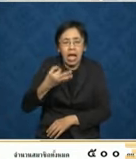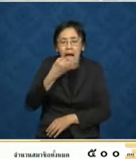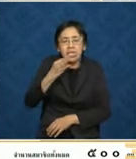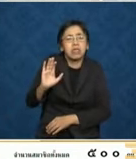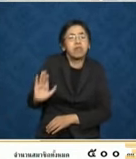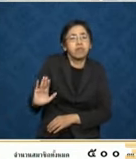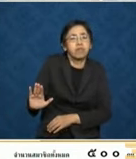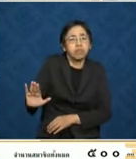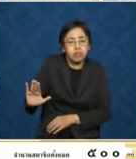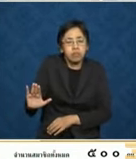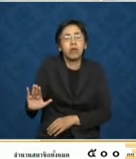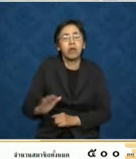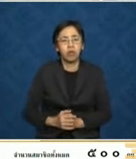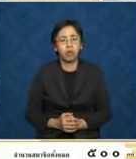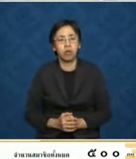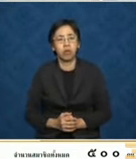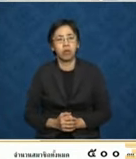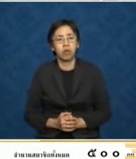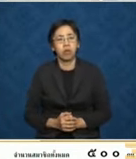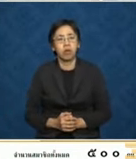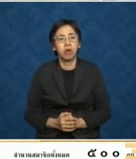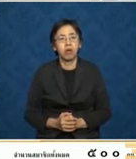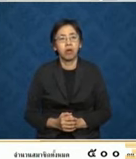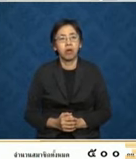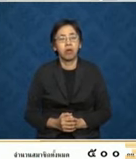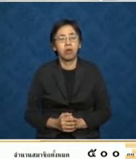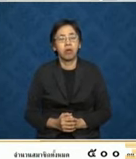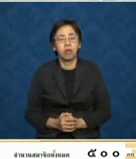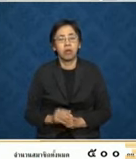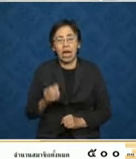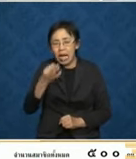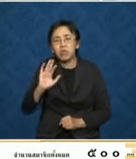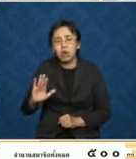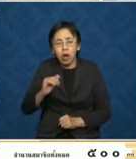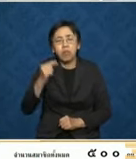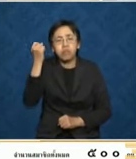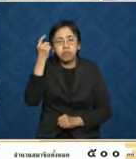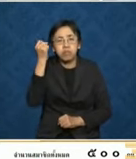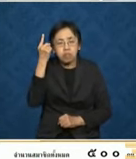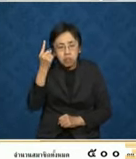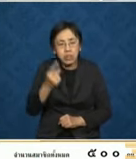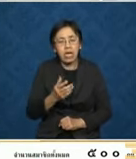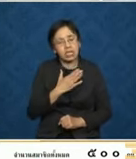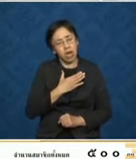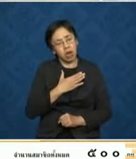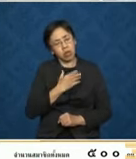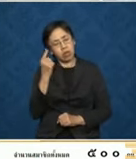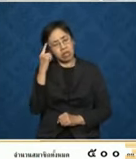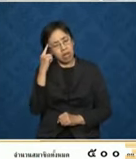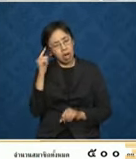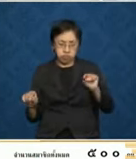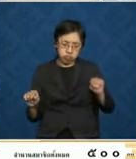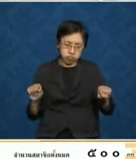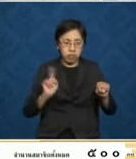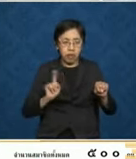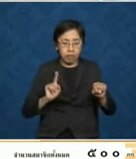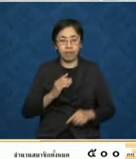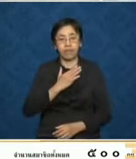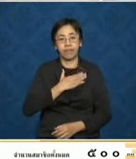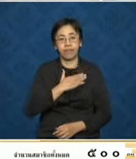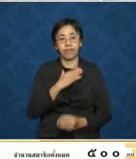ก็สังคมแต่ว่าบางทีในอีกมุมมองนึงเนี่ยนะครับก็ต้องมองในหลายๆมุมนะครับผมเองเนี่ยไป เ